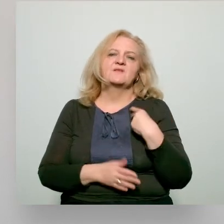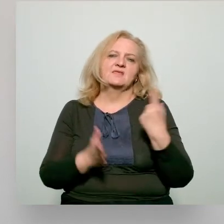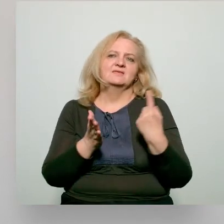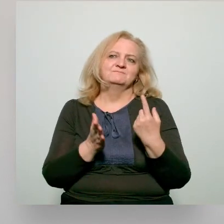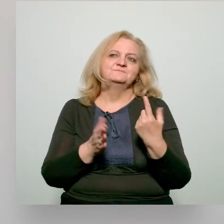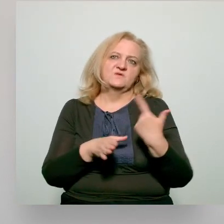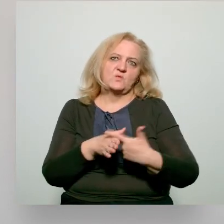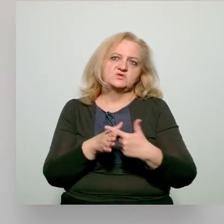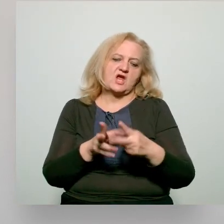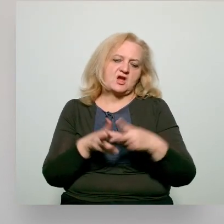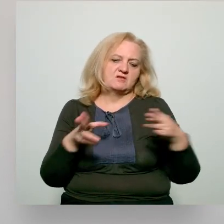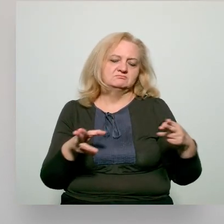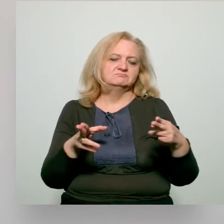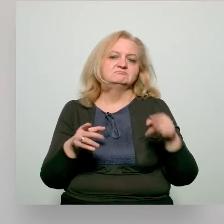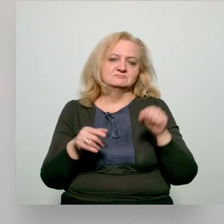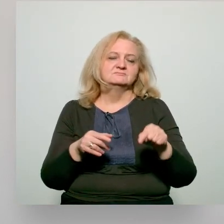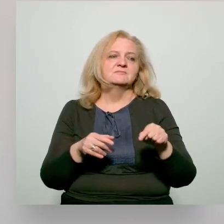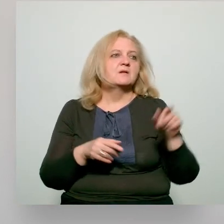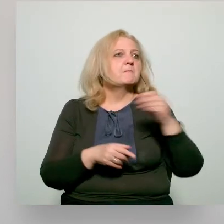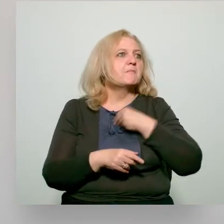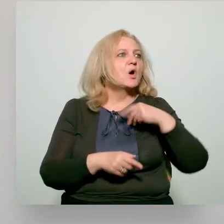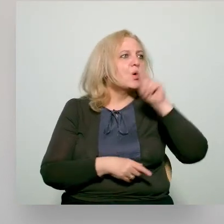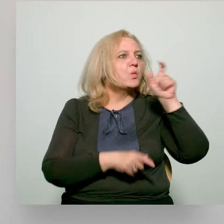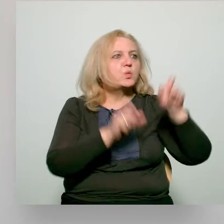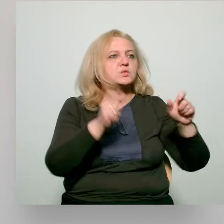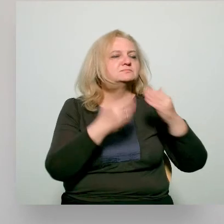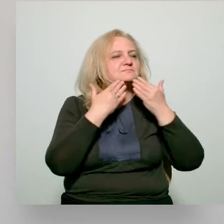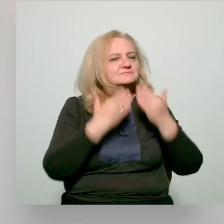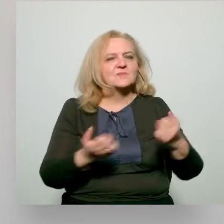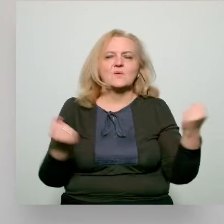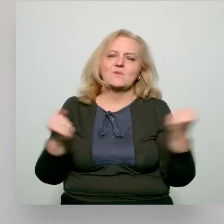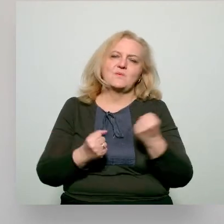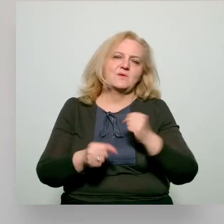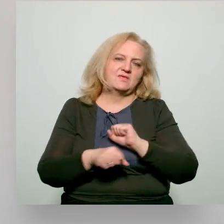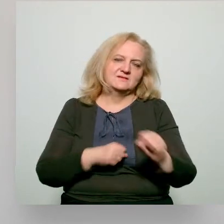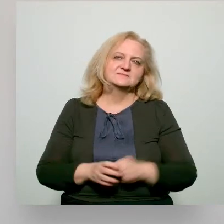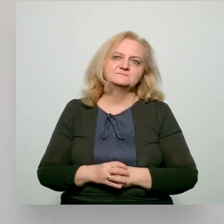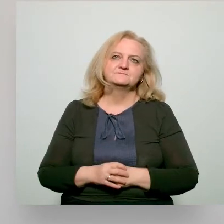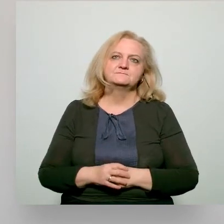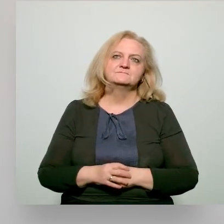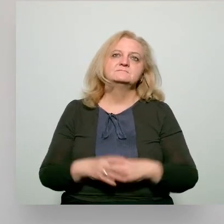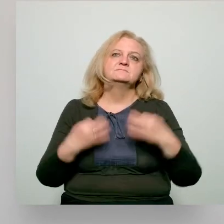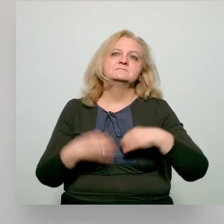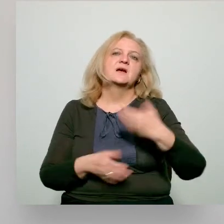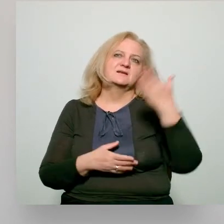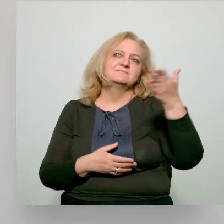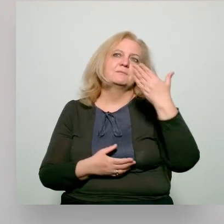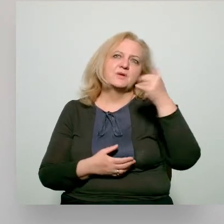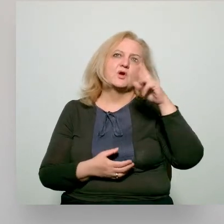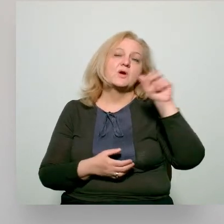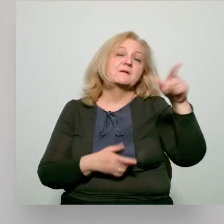XX Polakom. Myślę, że pan Mikołaj Jabczuk potwierdzi, że ogromną ilość literatury poznał z